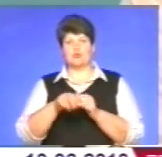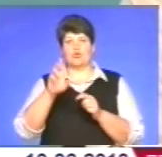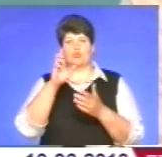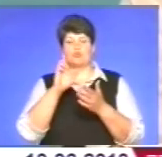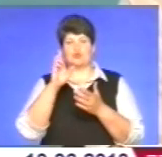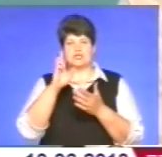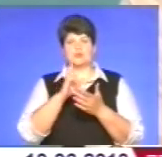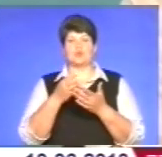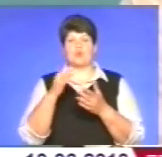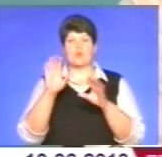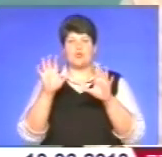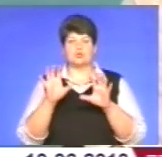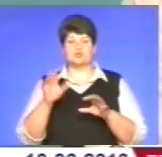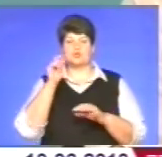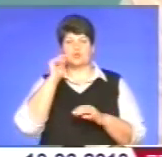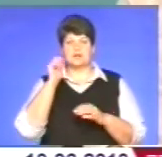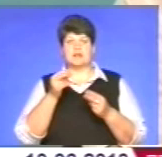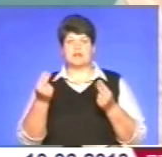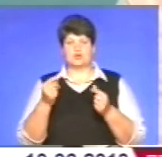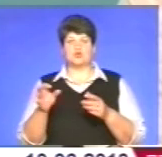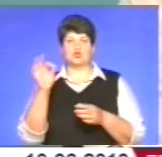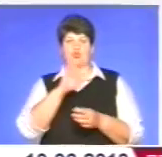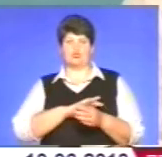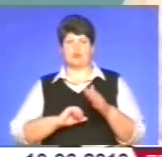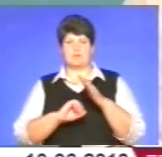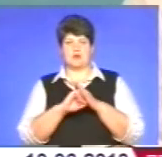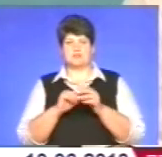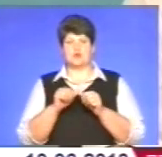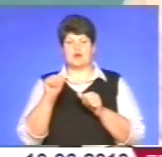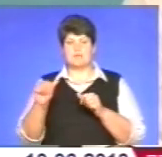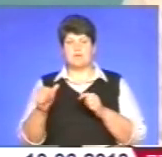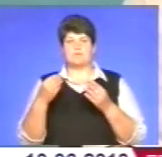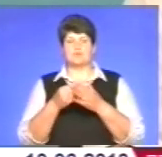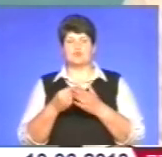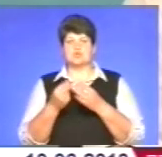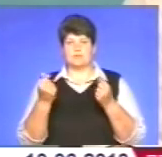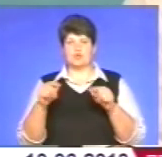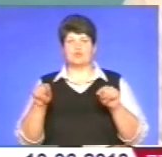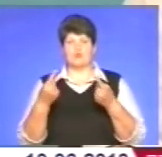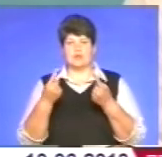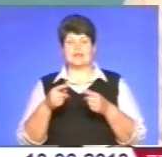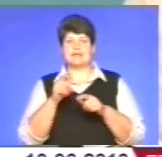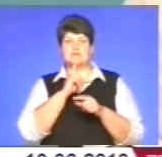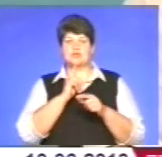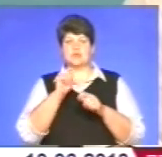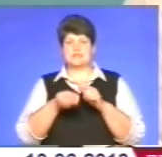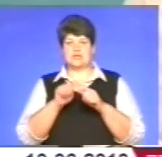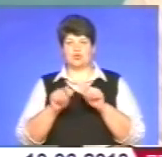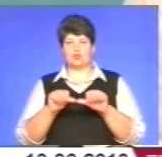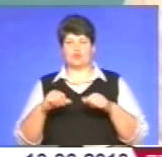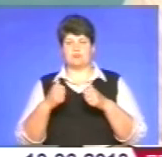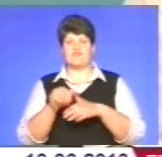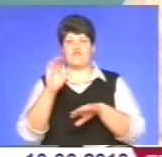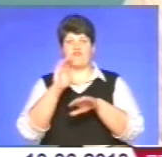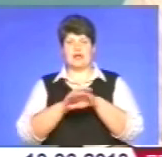щодо підвищення доходної бази місцевих бюджетів. Про утворення тимчасової слідчої комісії Верховної Ради з питань розслідування